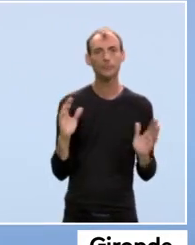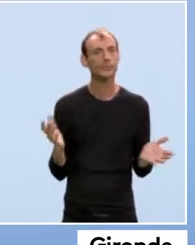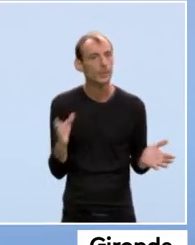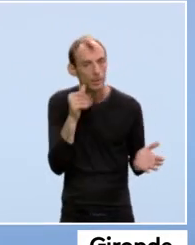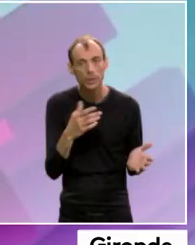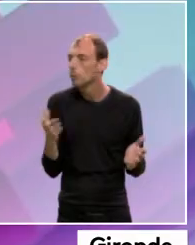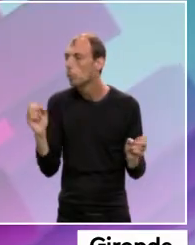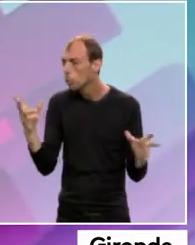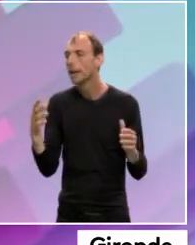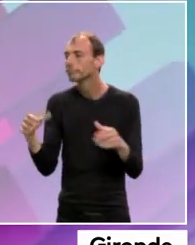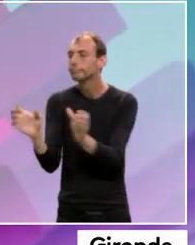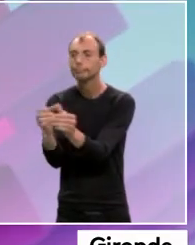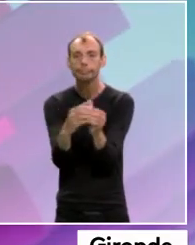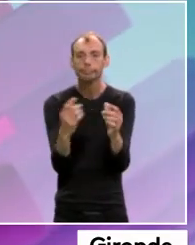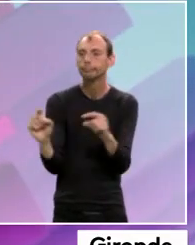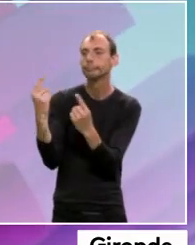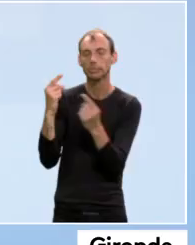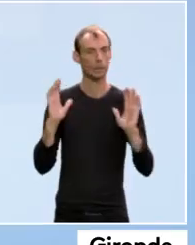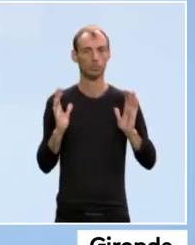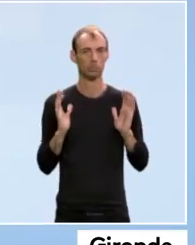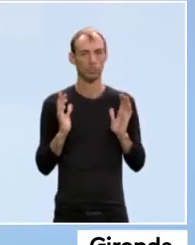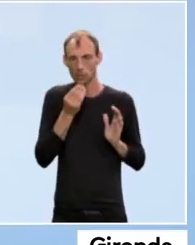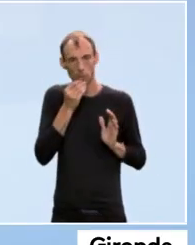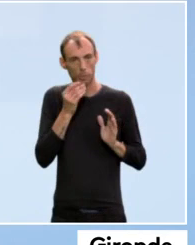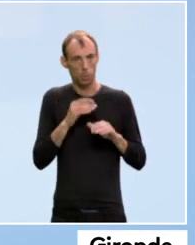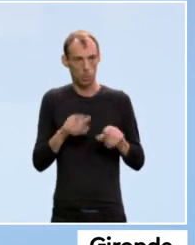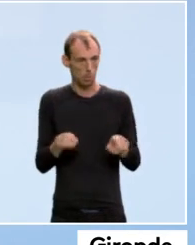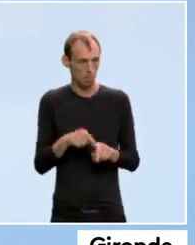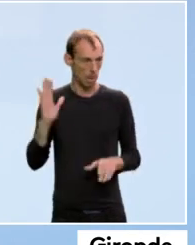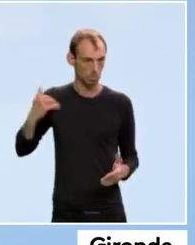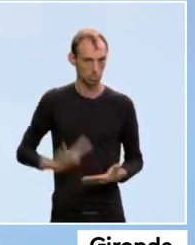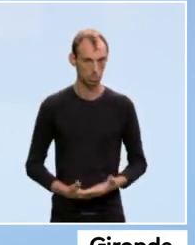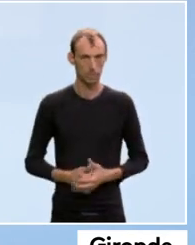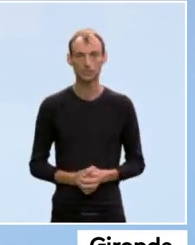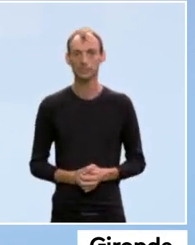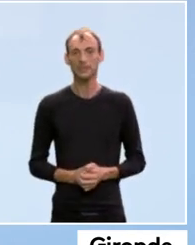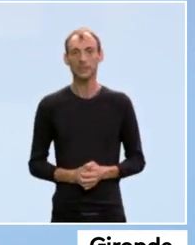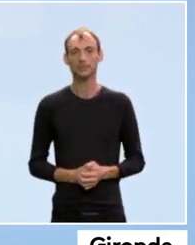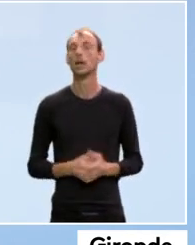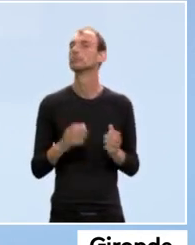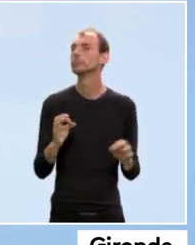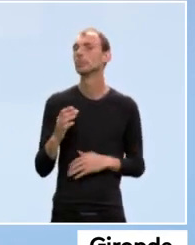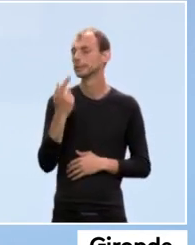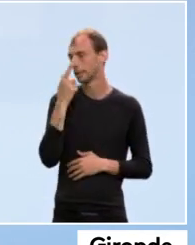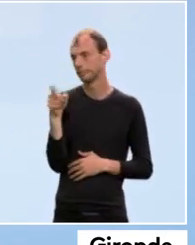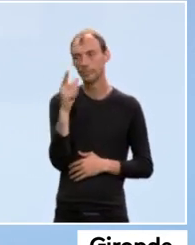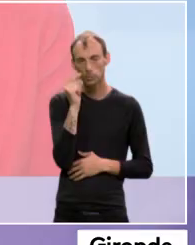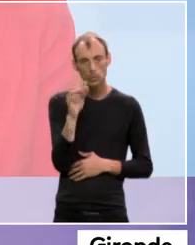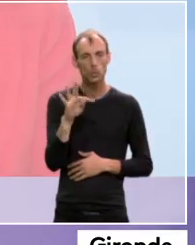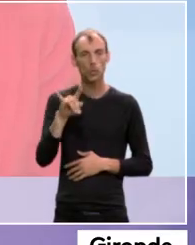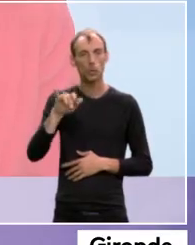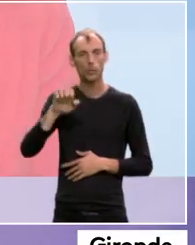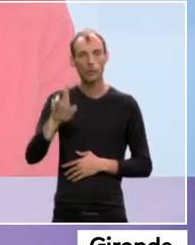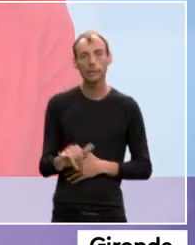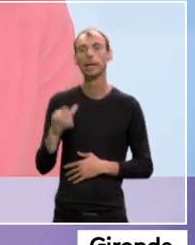à recevoir Catherine Fabre oui mais je crois que Nicolas Thierry essaie de faire croire à son électorat que qu'il y a